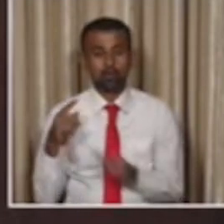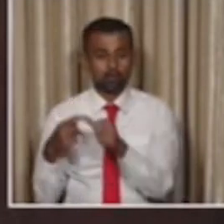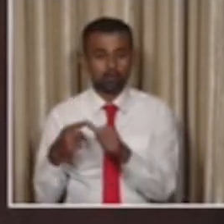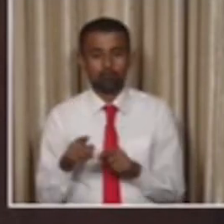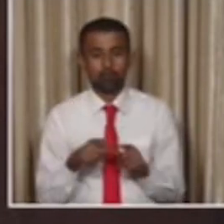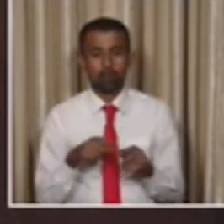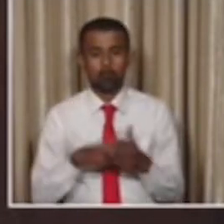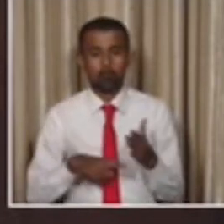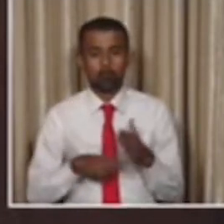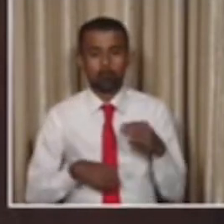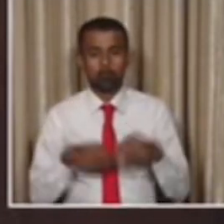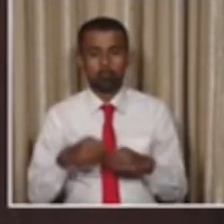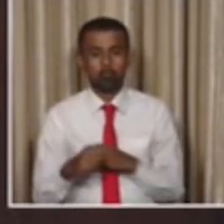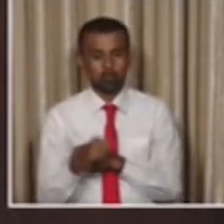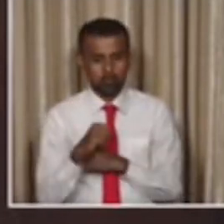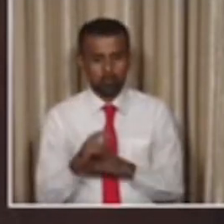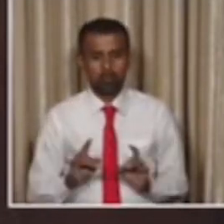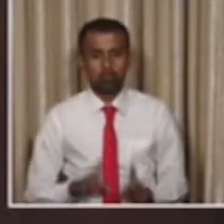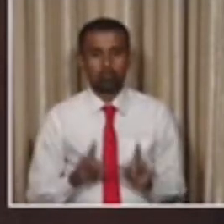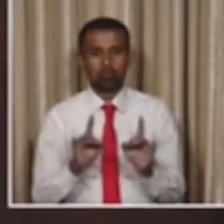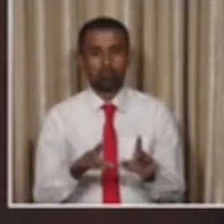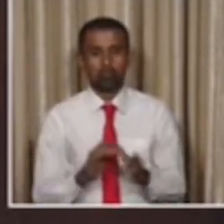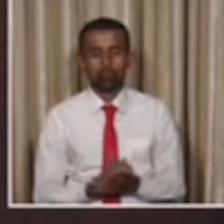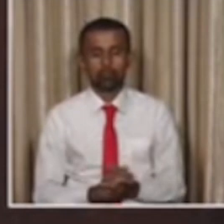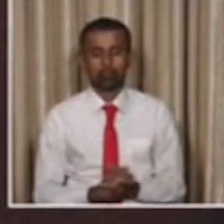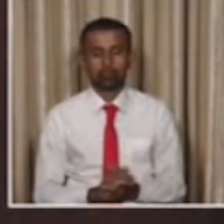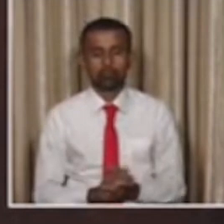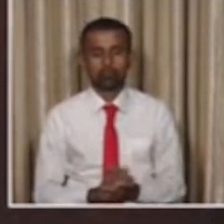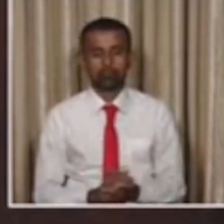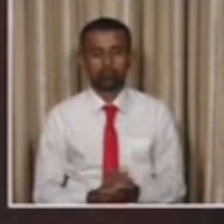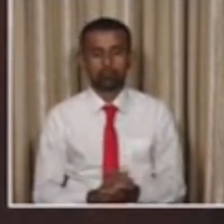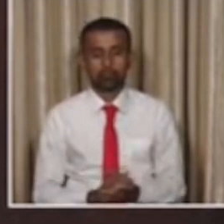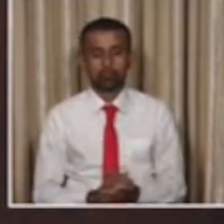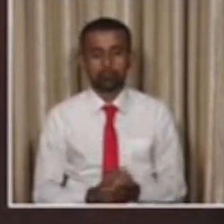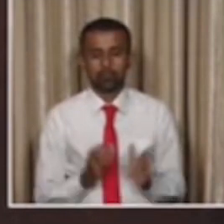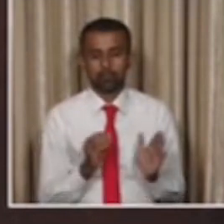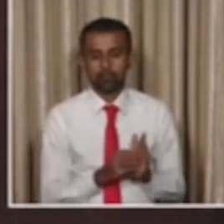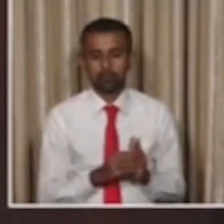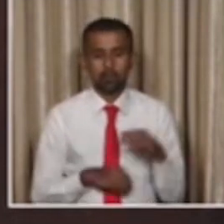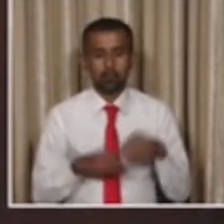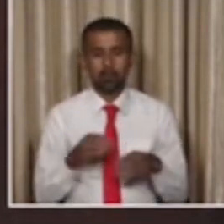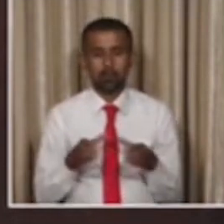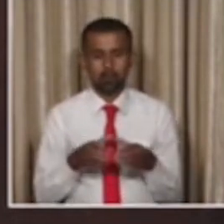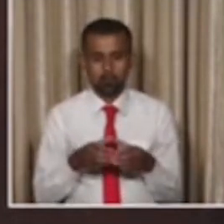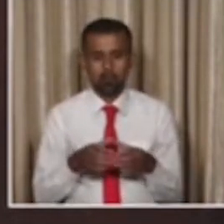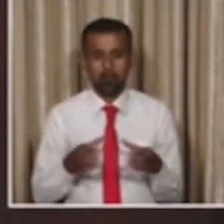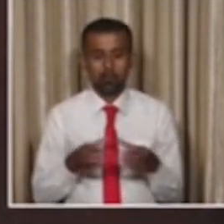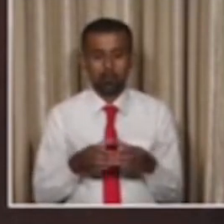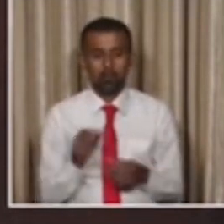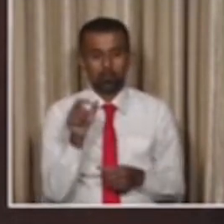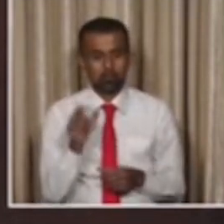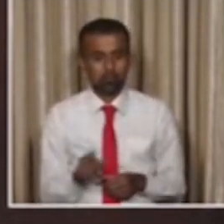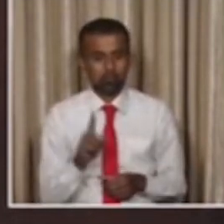මැතිවරණ නීතිය තවමත් බලාත්මකයි ඒ වගේම විශේෂයෙන් ඒකේ දාලා තියෙනවා කිසිදු දේශපාලන පක්ෂයක් කණ්ඩායමක්